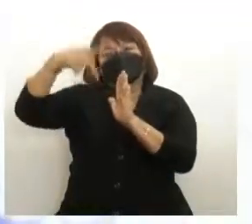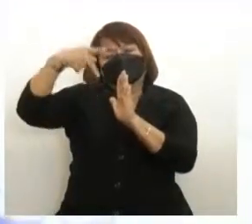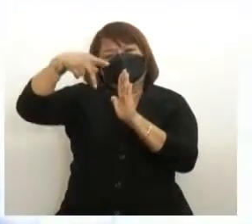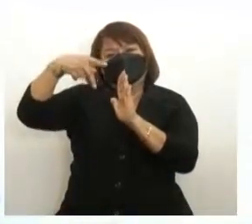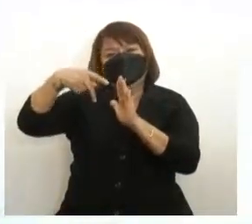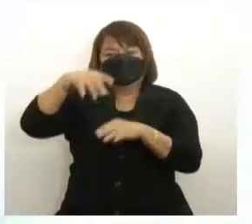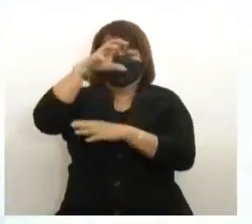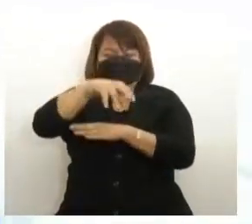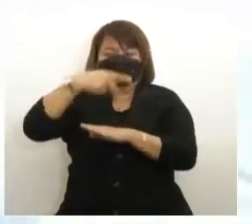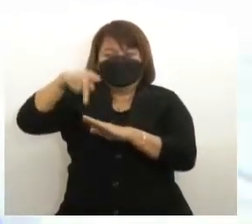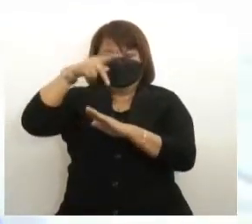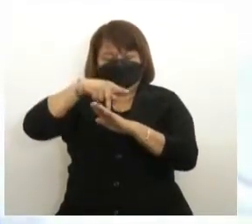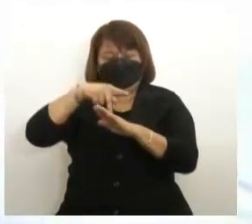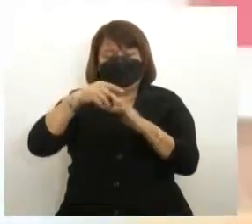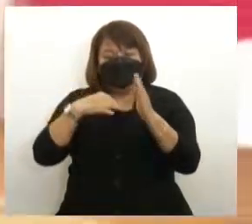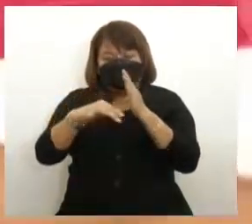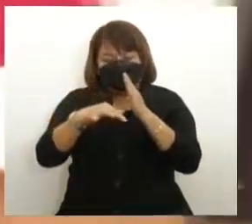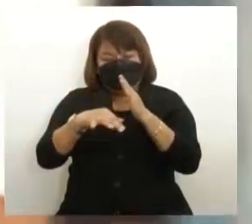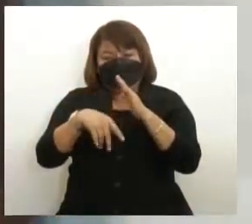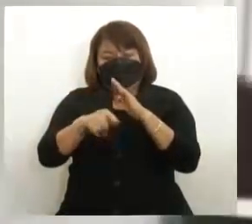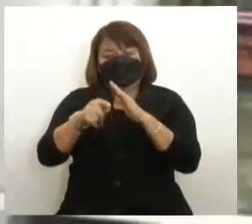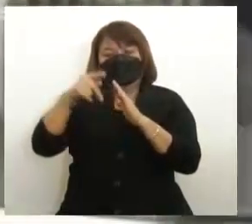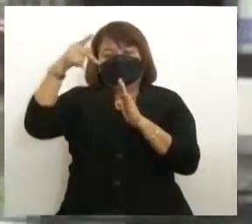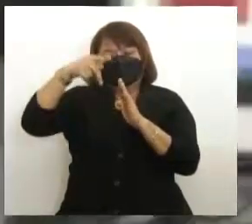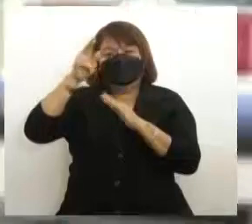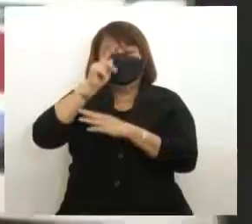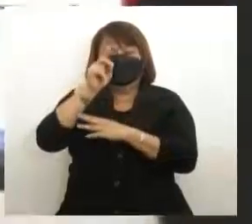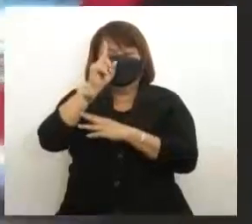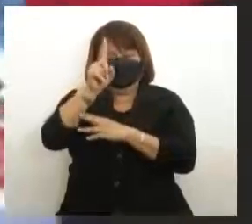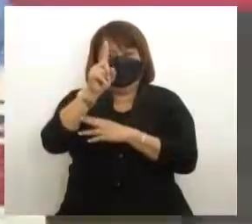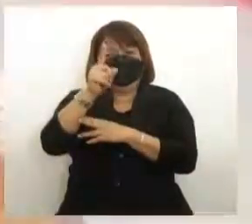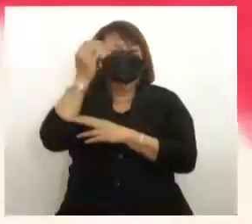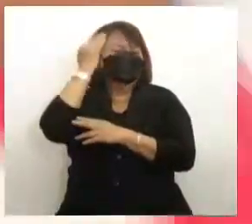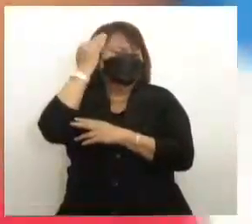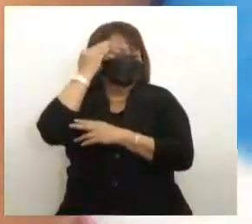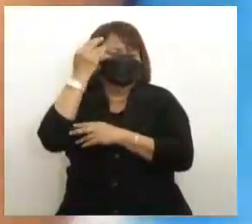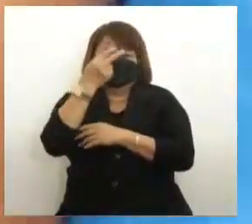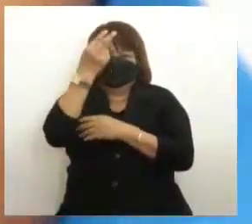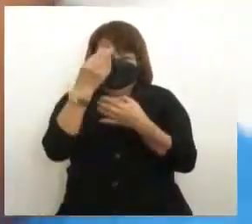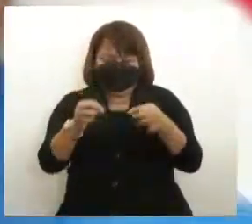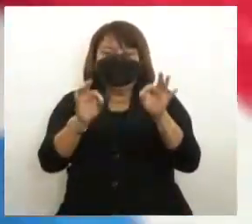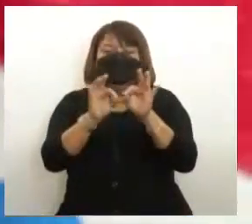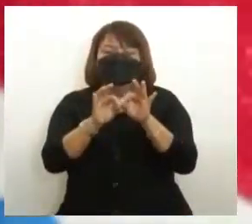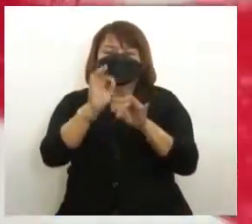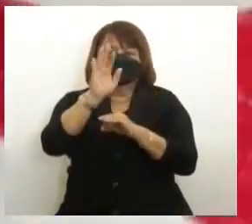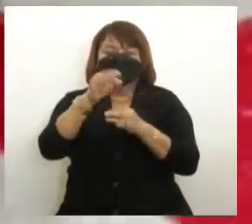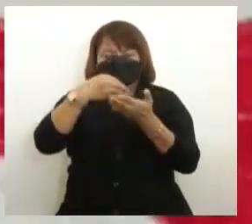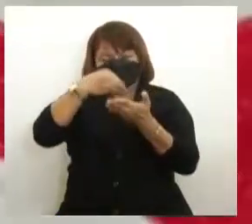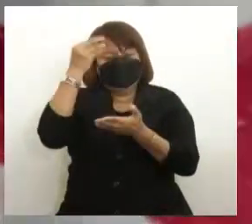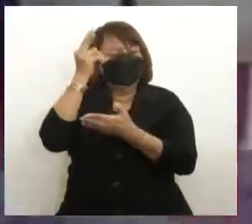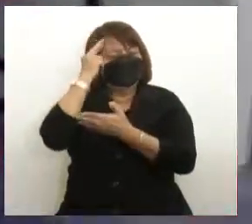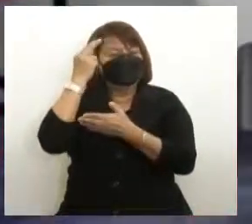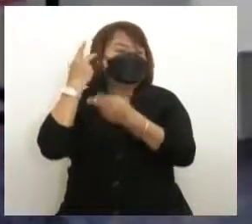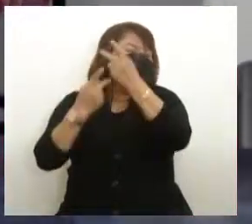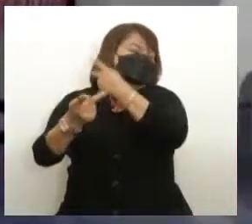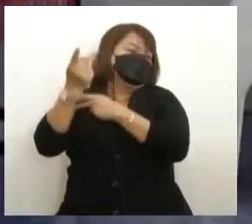ำนักงานเขตพื้นที่การศึกษาประถมศึกษาแพร่เขต1ได้ตระหนักเห็นคุณค่าและความสำคัญของการเรียนรู้ประวัติศา